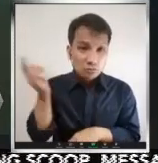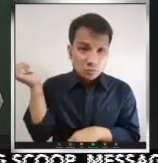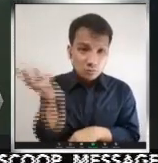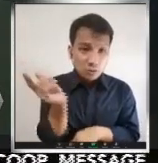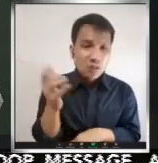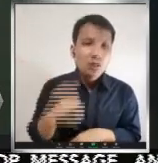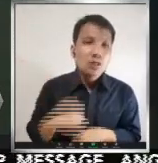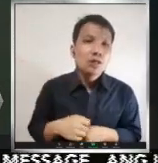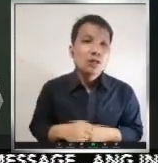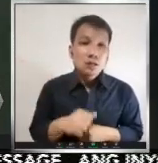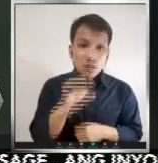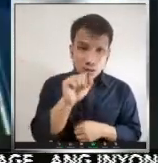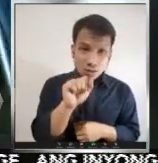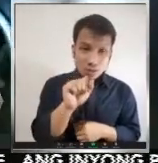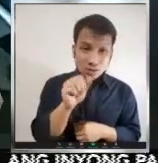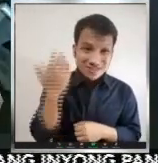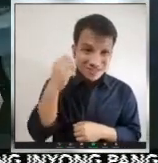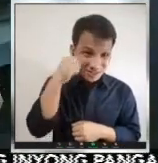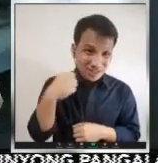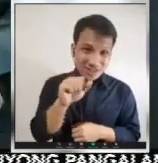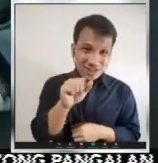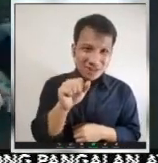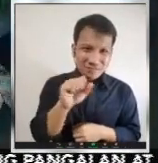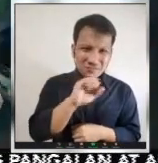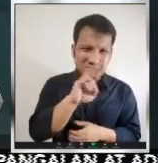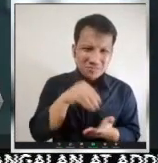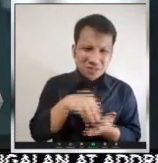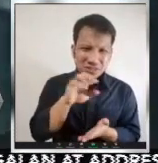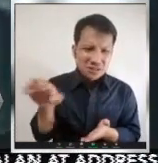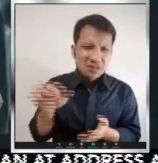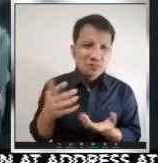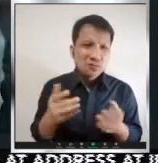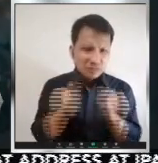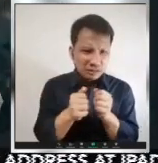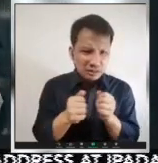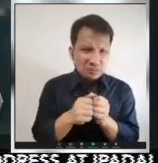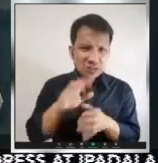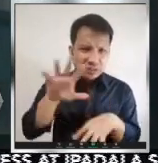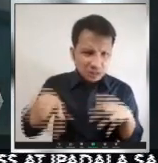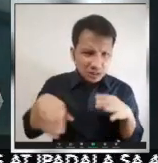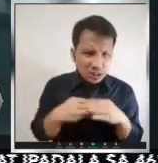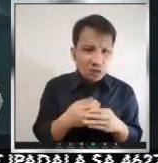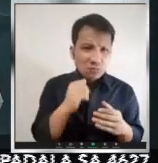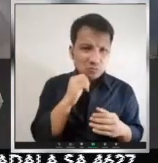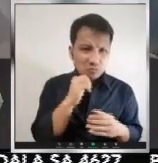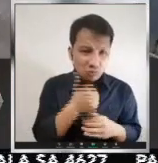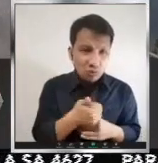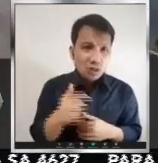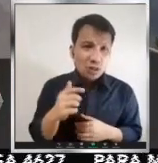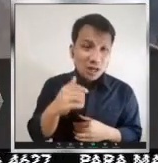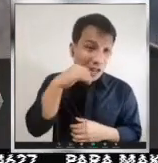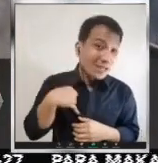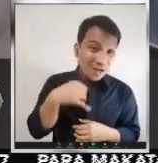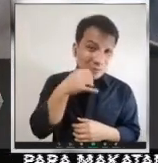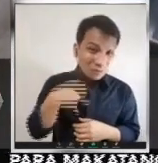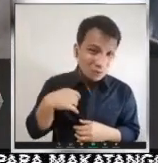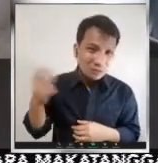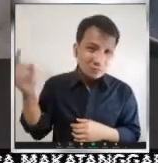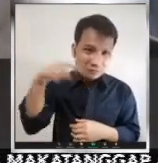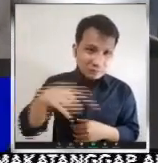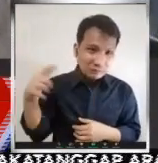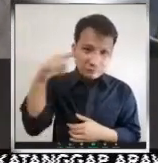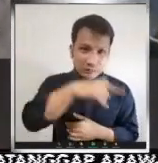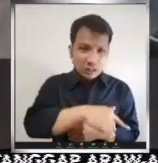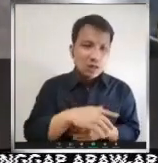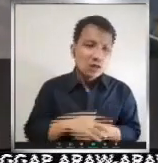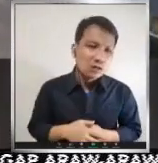si Justin sa 265 OFW na dumating kahapon sa Clark International Airport. Buti nga po yung company